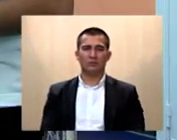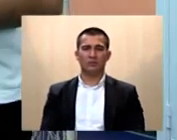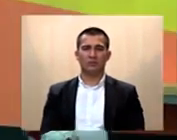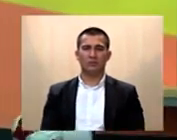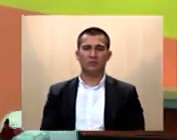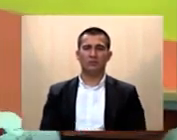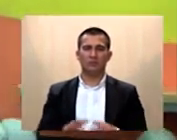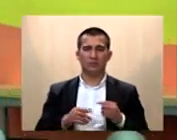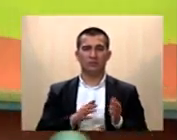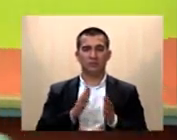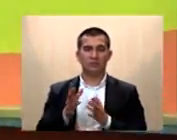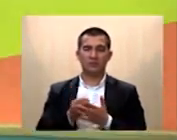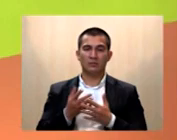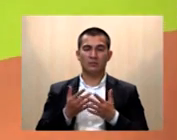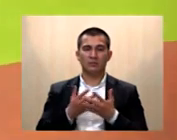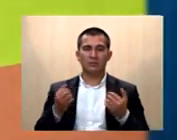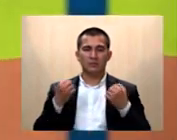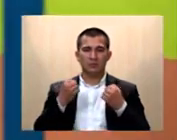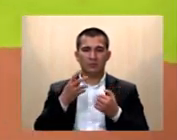Va albatta jismoniy mashqlar bilan